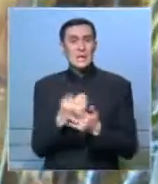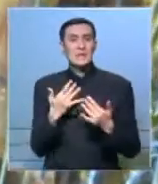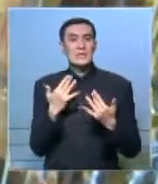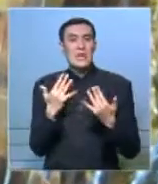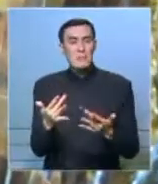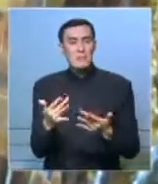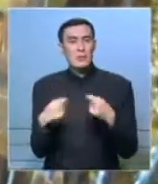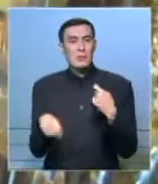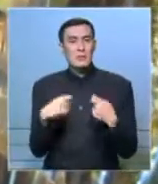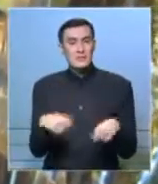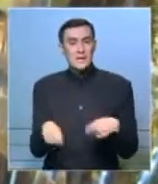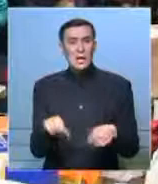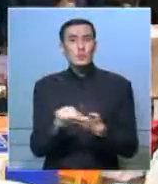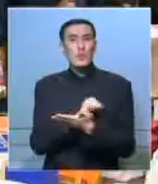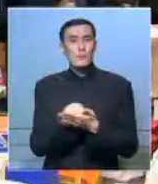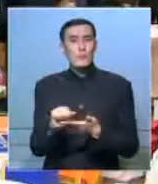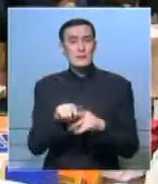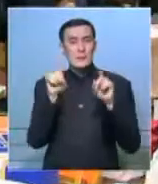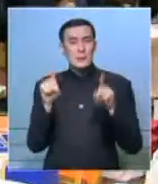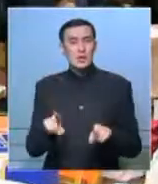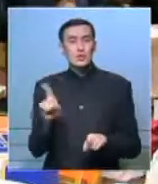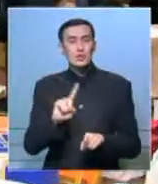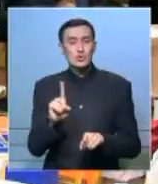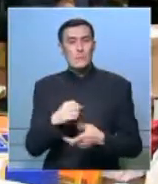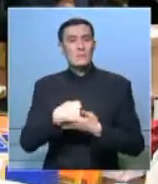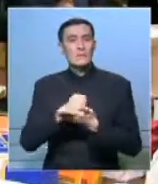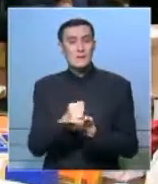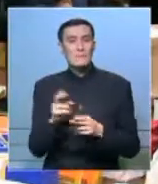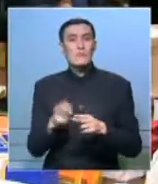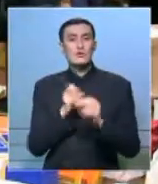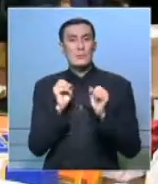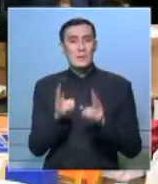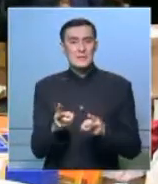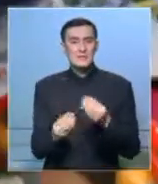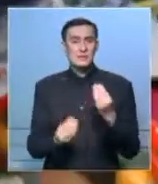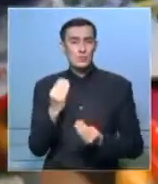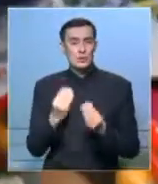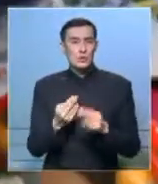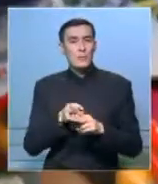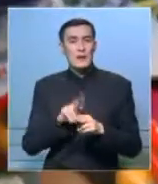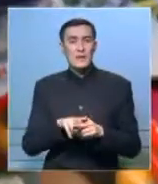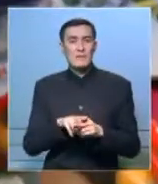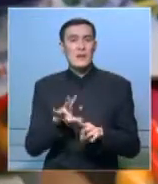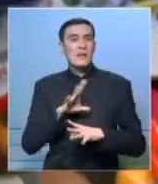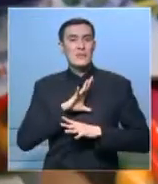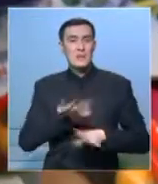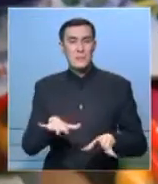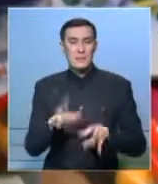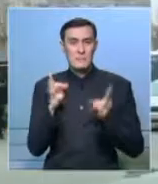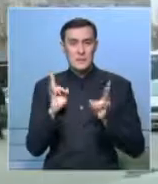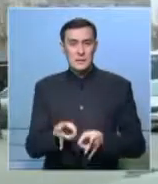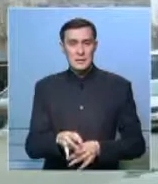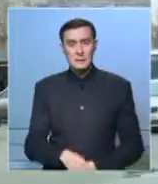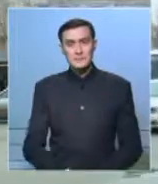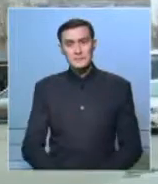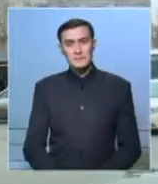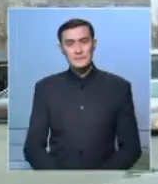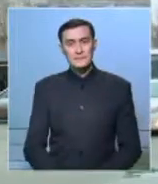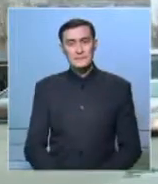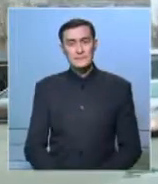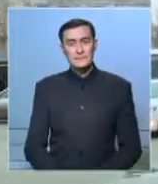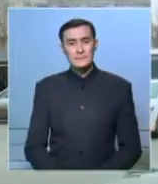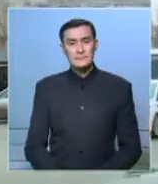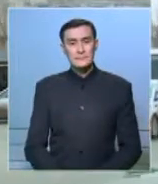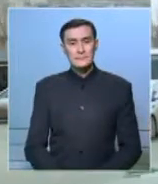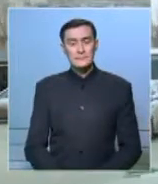потребовать у продавца документы, свидетельствующие о безопасности товара, чтобы не было беды. Райхан Ташибаева, Канат Инсибаев,